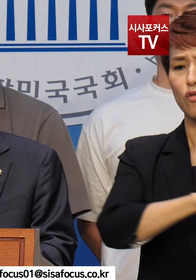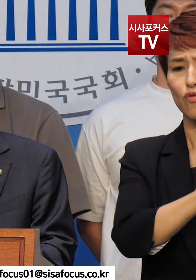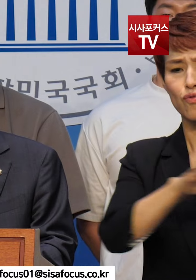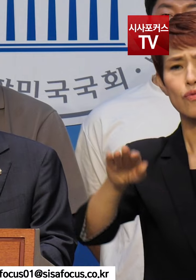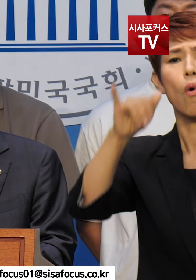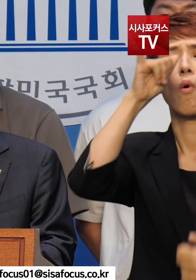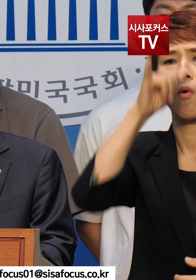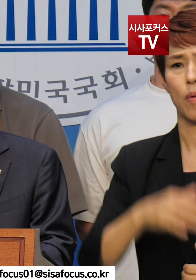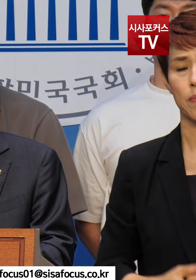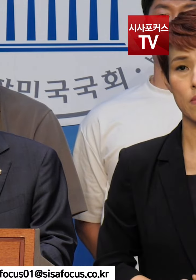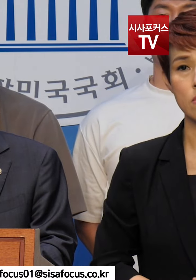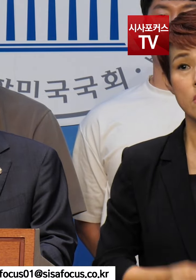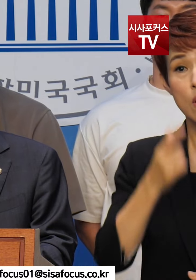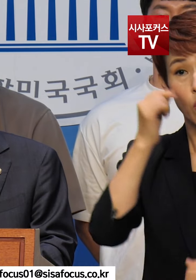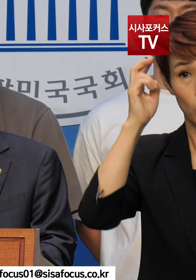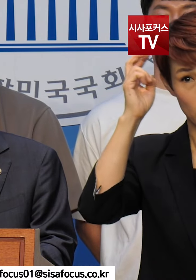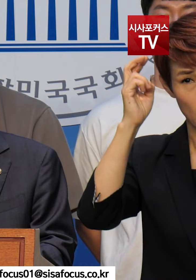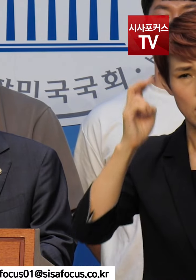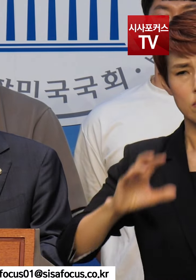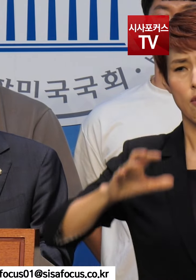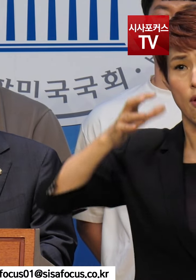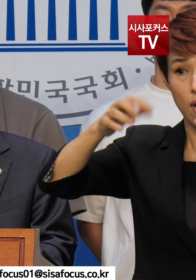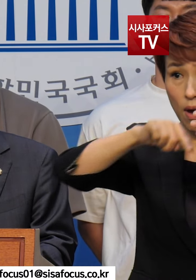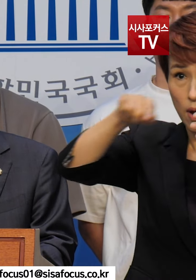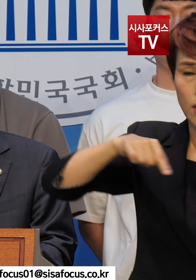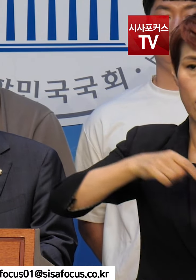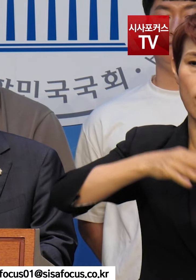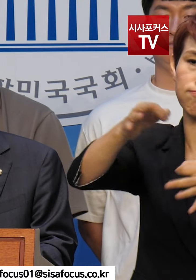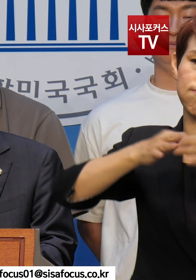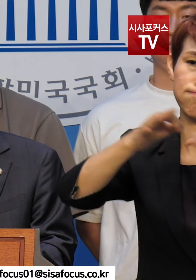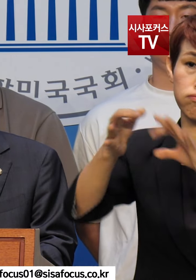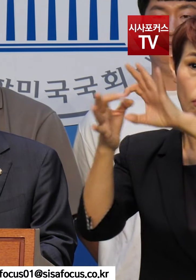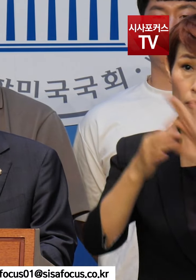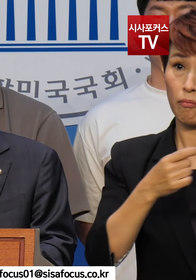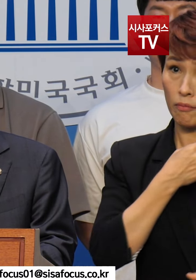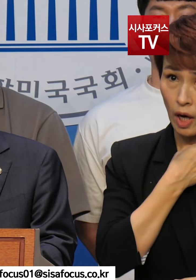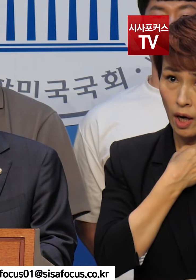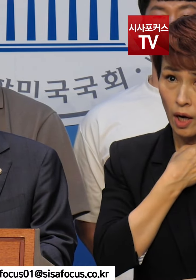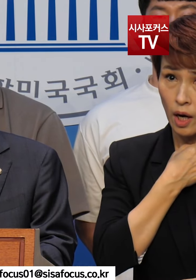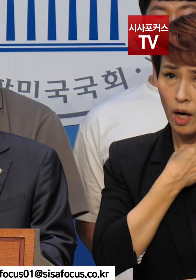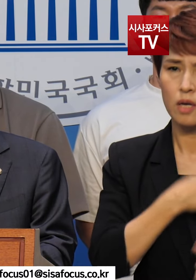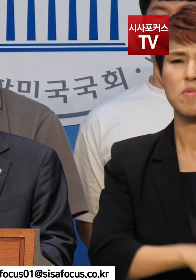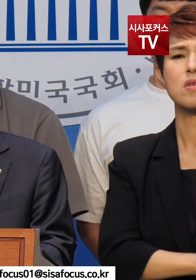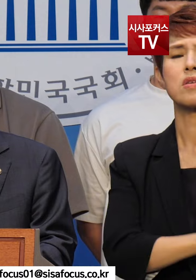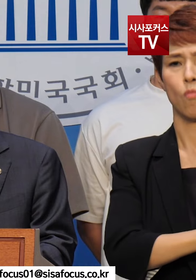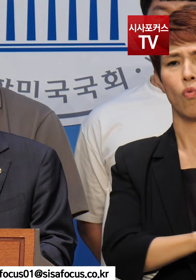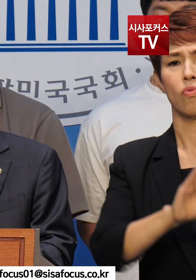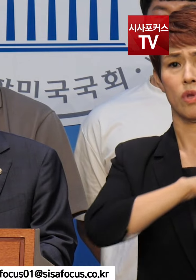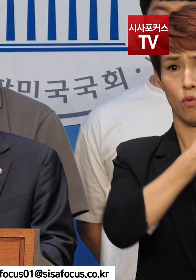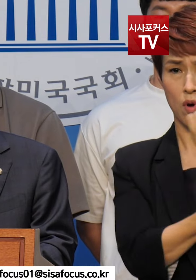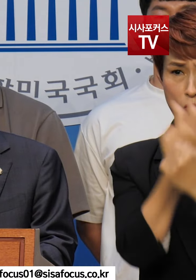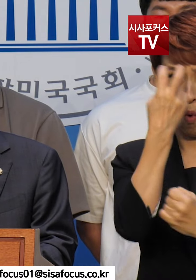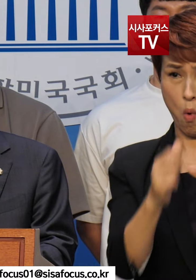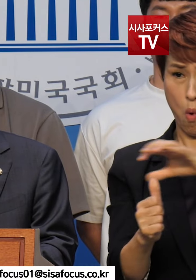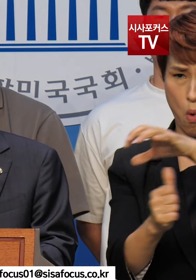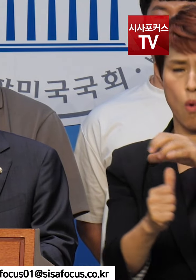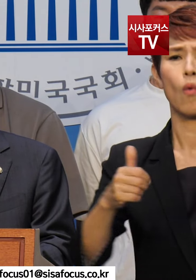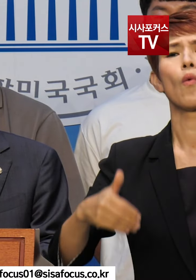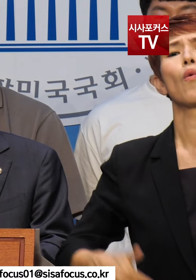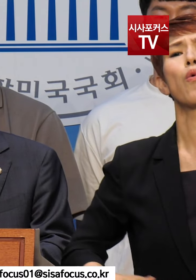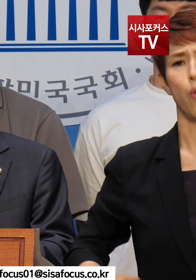정했습니다. 니또덴코가 세계시장에서 사업을 영위하려면 최소한 지금과 같은